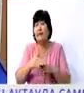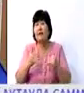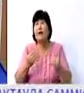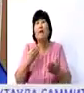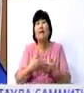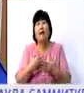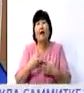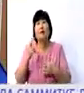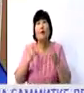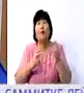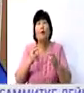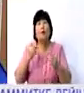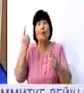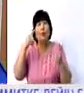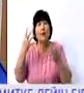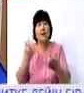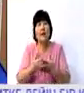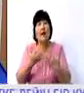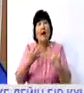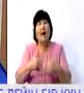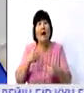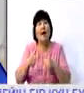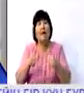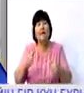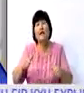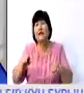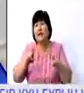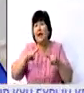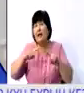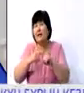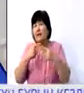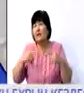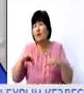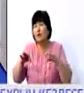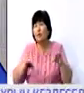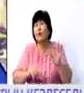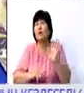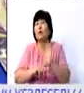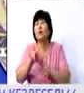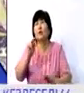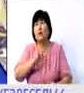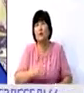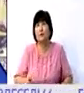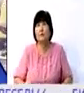Яғни өнертапқыштардың автоматтандыру және инжинирингке байланысты тың жобаларын өндіріске енгізу.